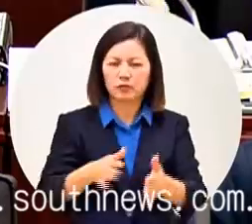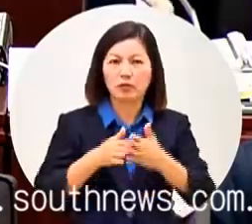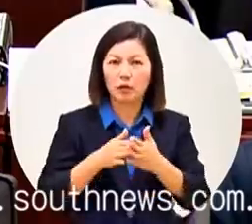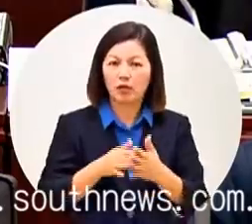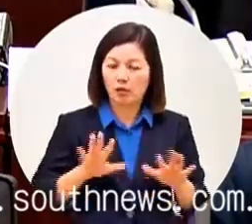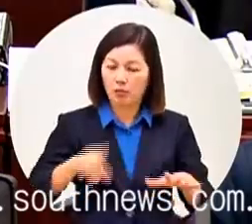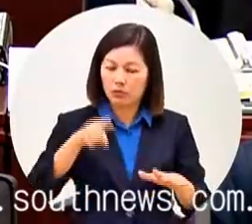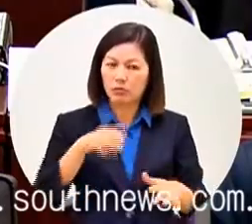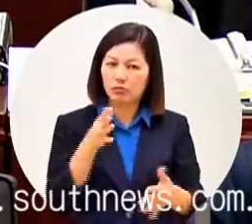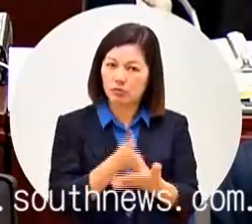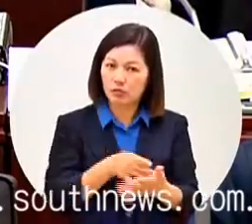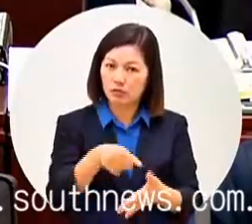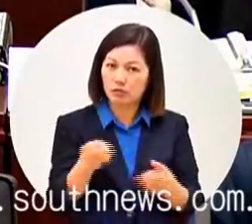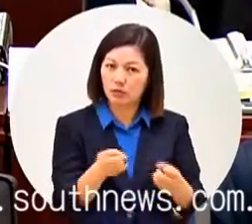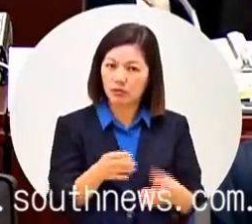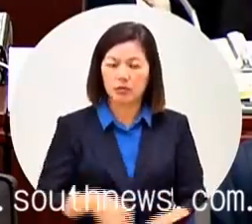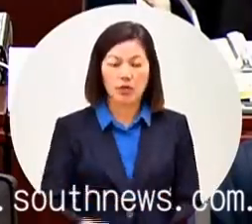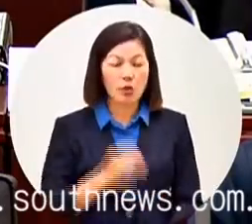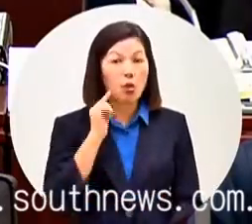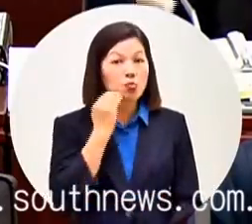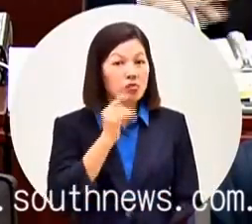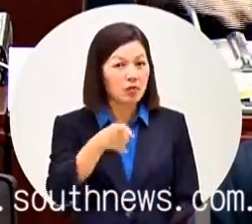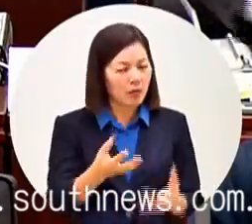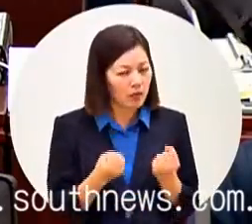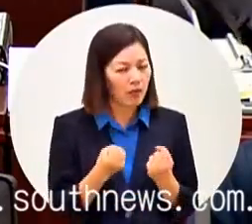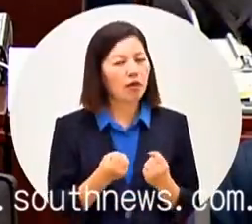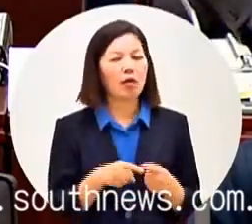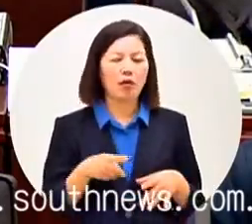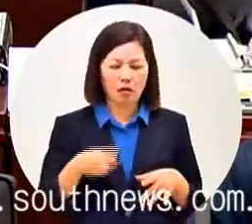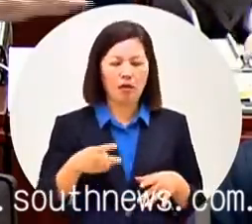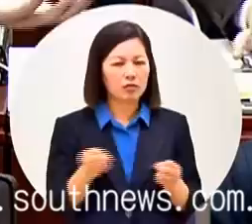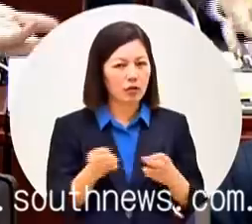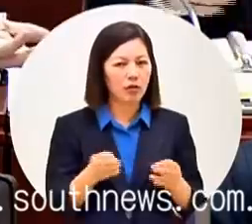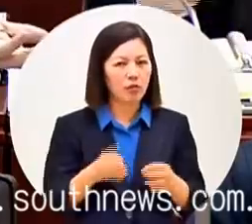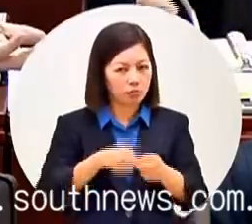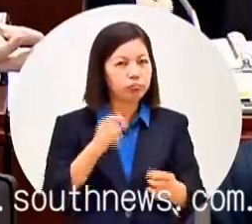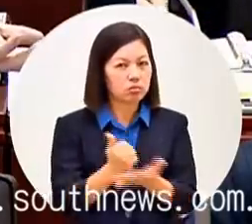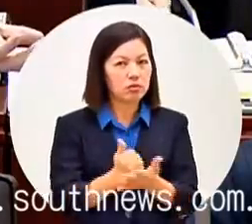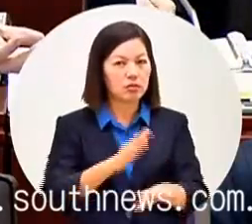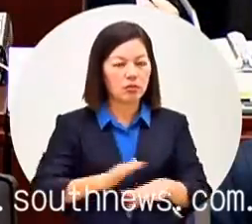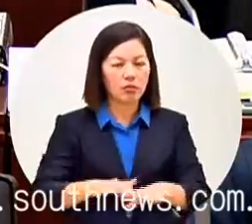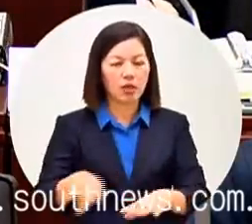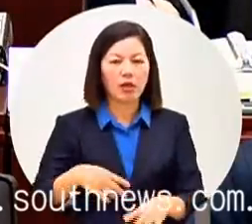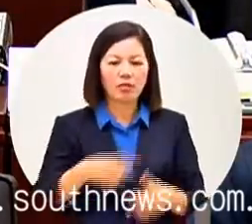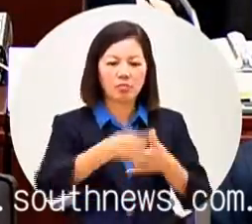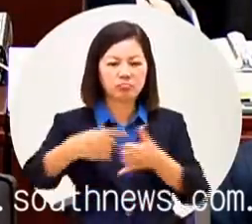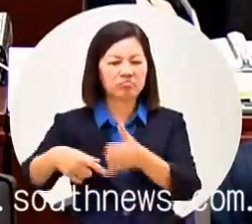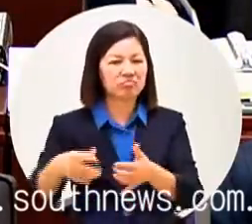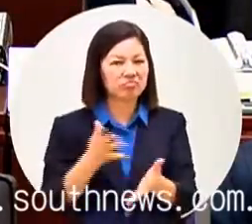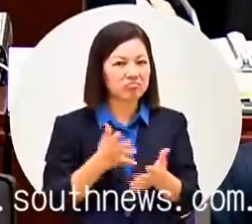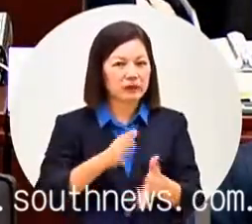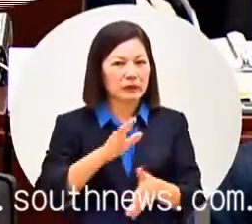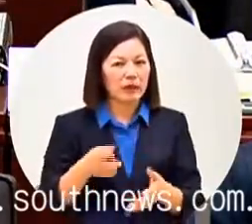确定我们这个话讨论起来，我们会有一个焦点，否则变成各说各话，这个咨询变没有意义了嘛？我们是希望找到真